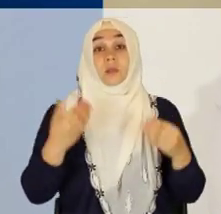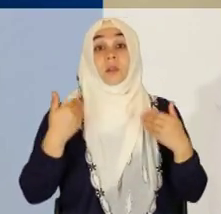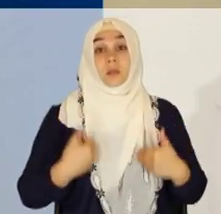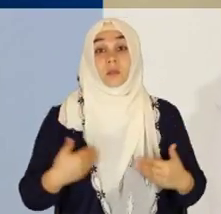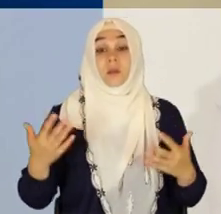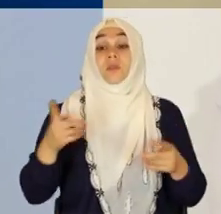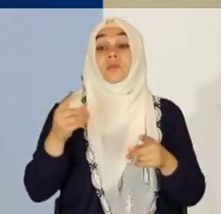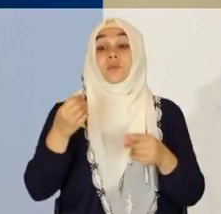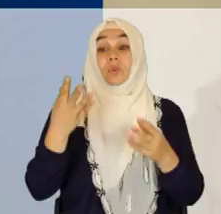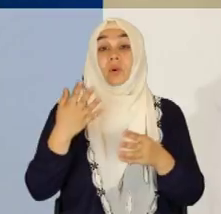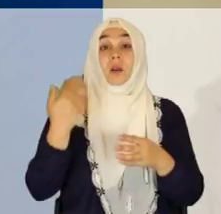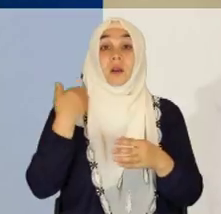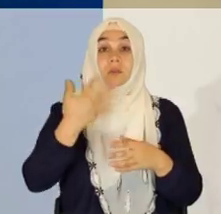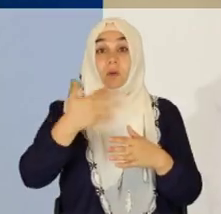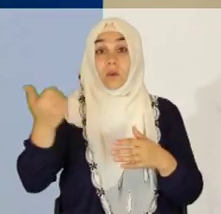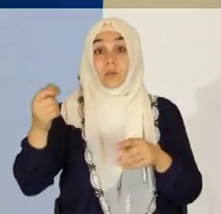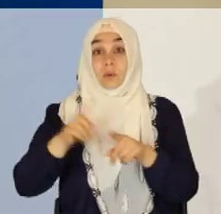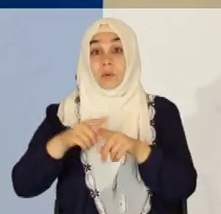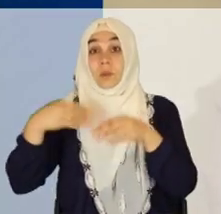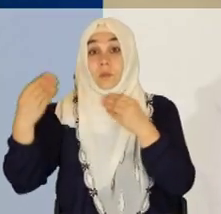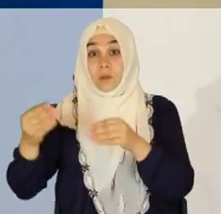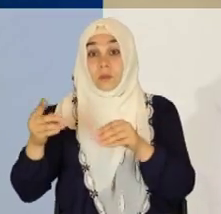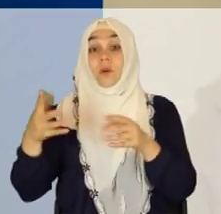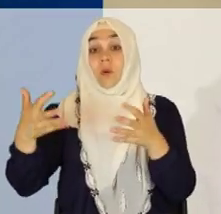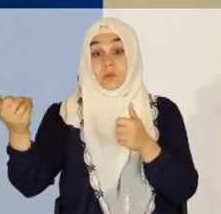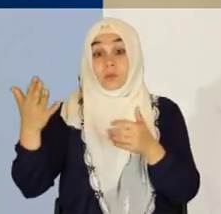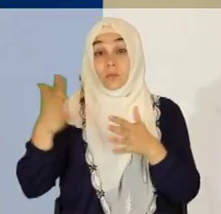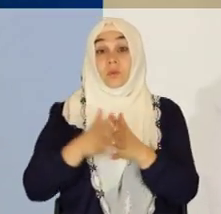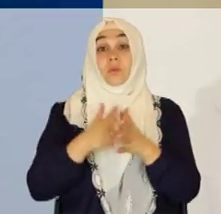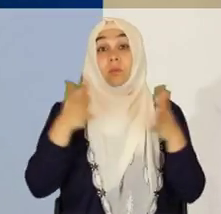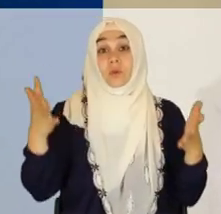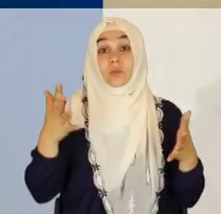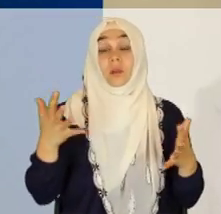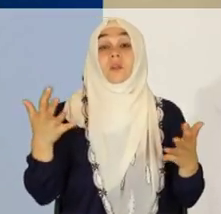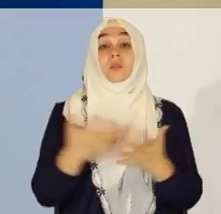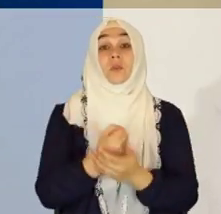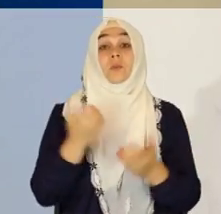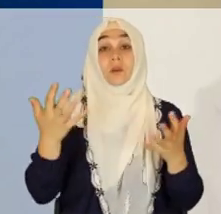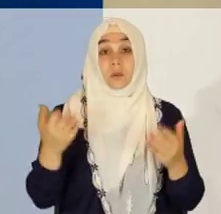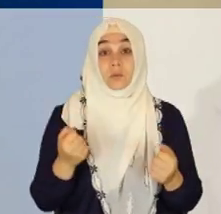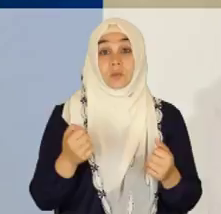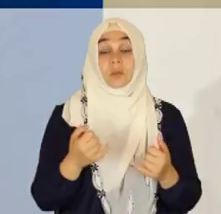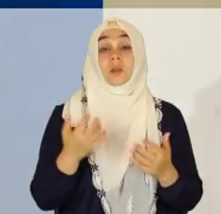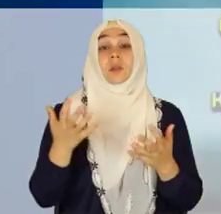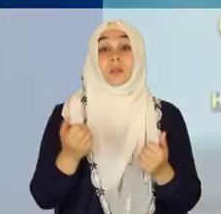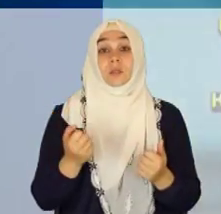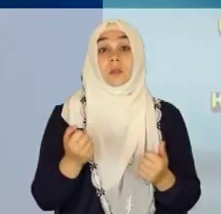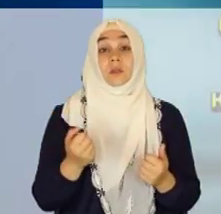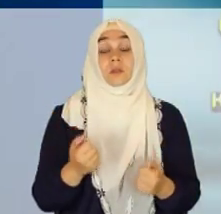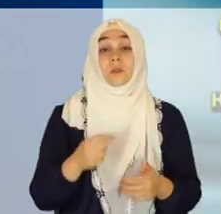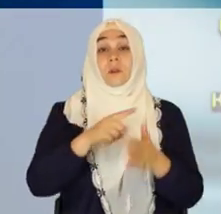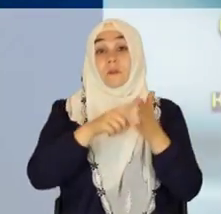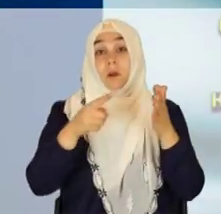olsin, ukasiga yordam bergan bo'ladi, katta inshaalloh savoblarga erishadi.